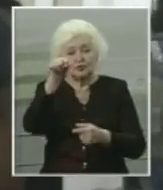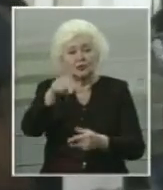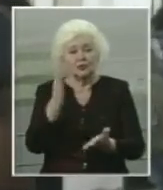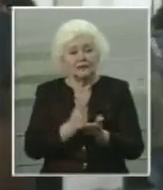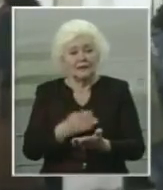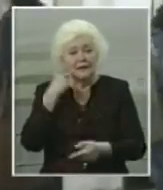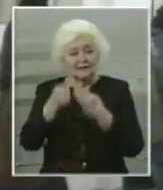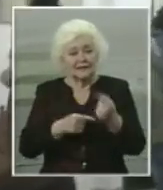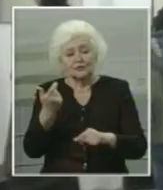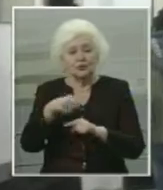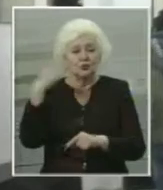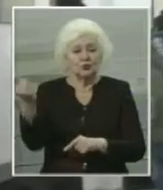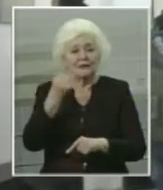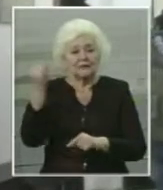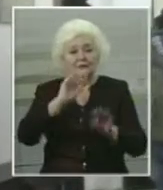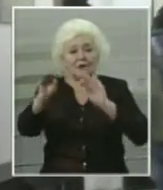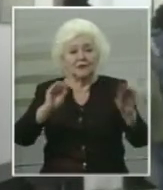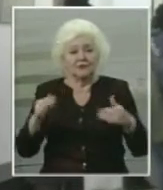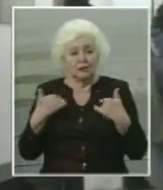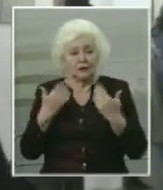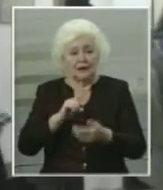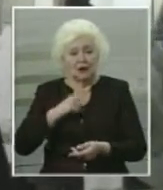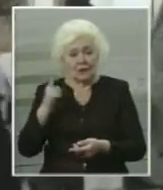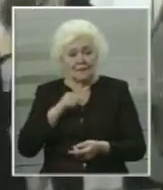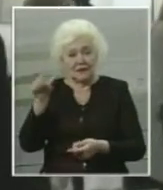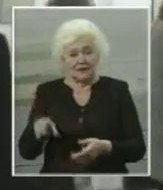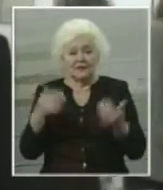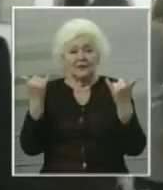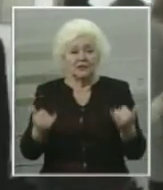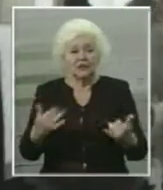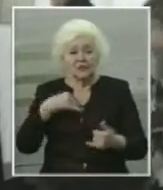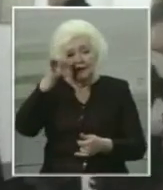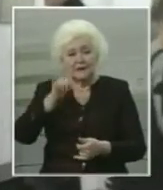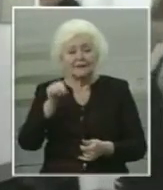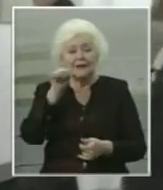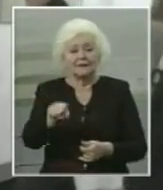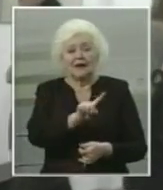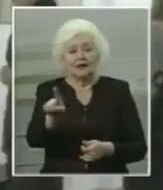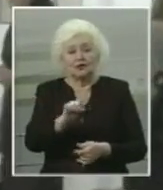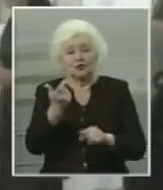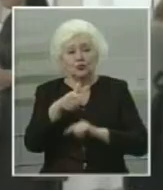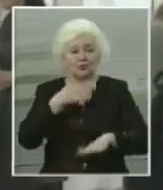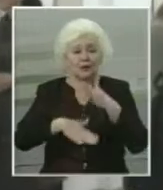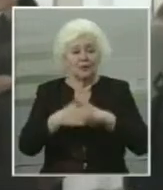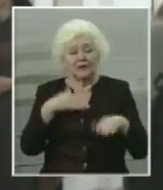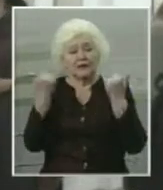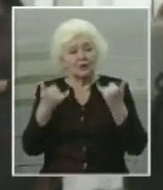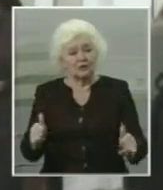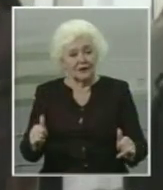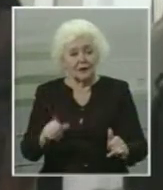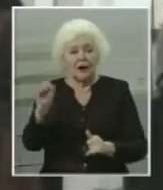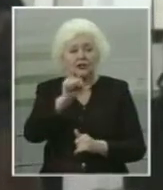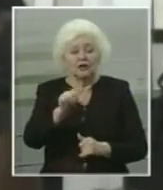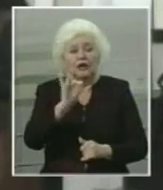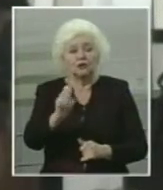є дуже цікаві виставки наших майстрів. І сьогодні, ви знаєте, теж дуже приємно здивований.